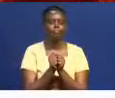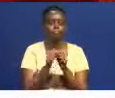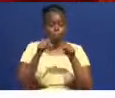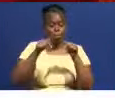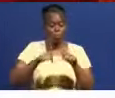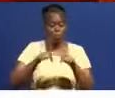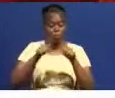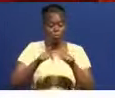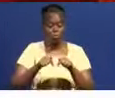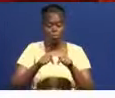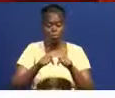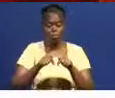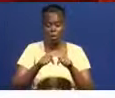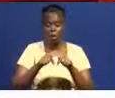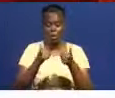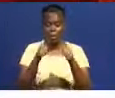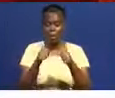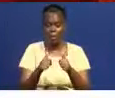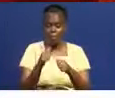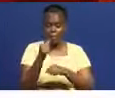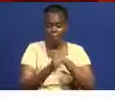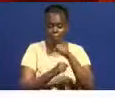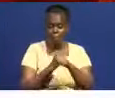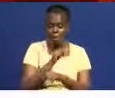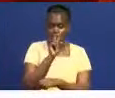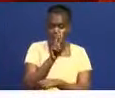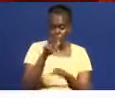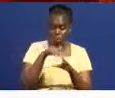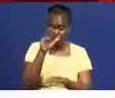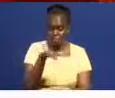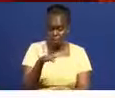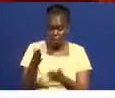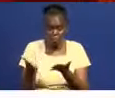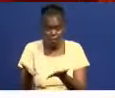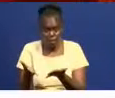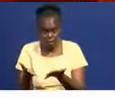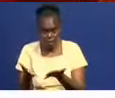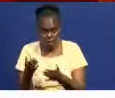hivi leo watu hawajamaliza miaka miwili ndani ya hili bunge,